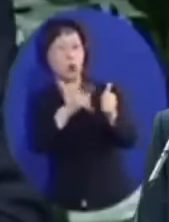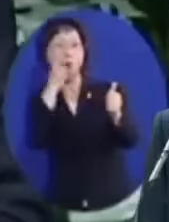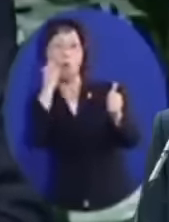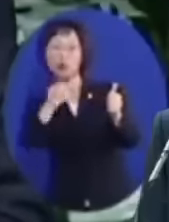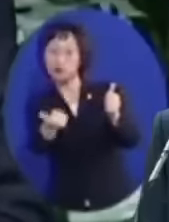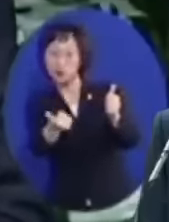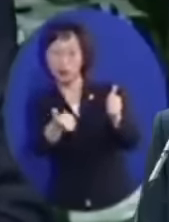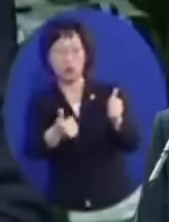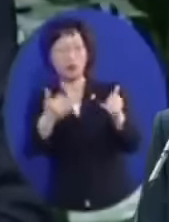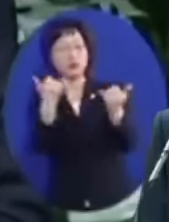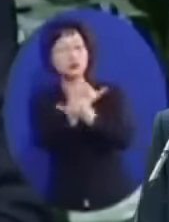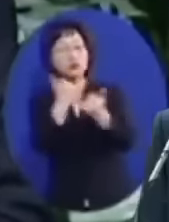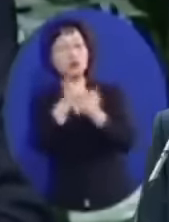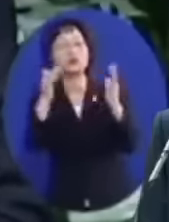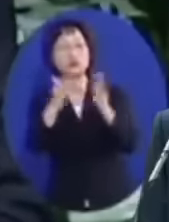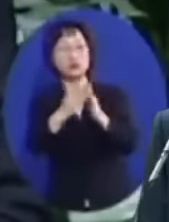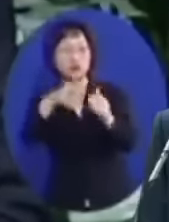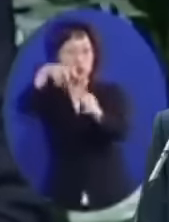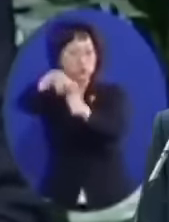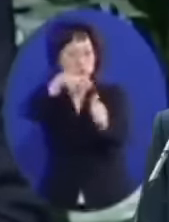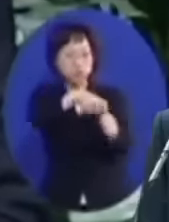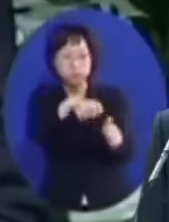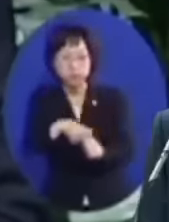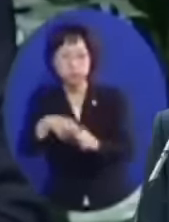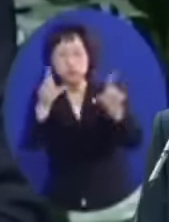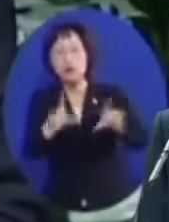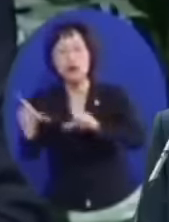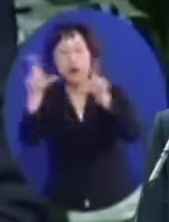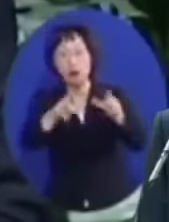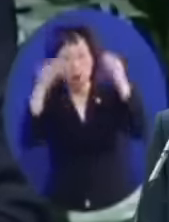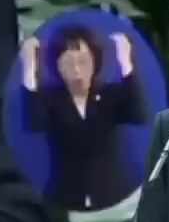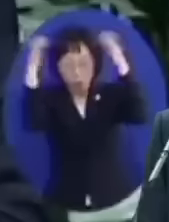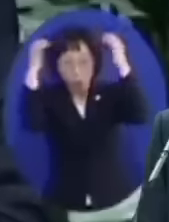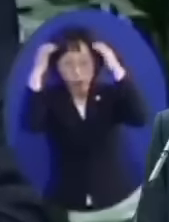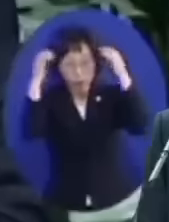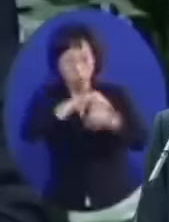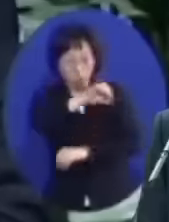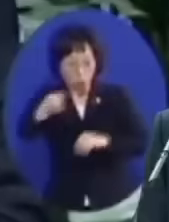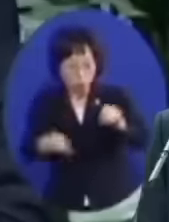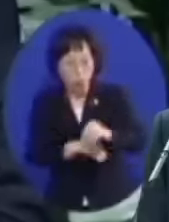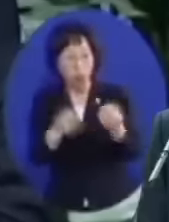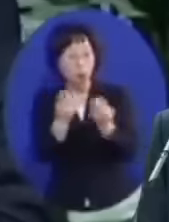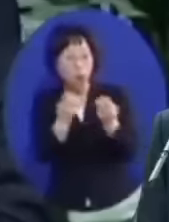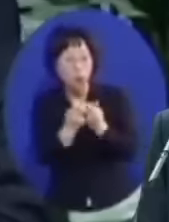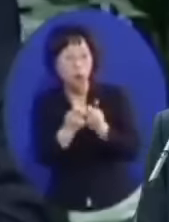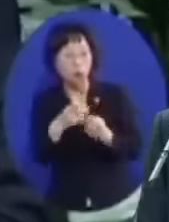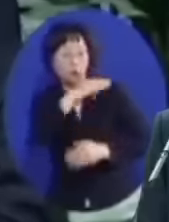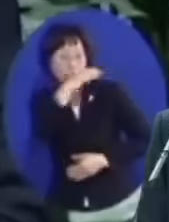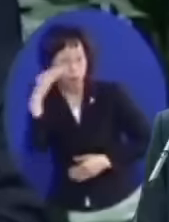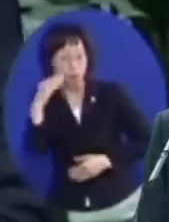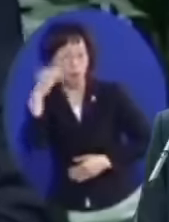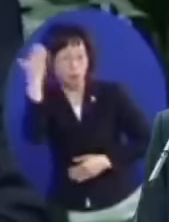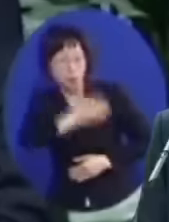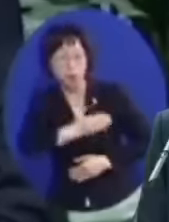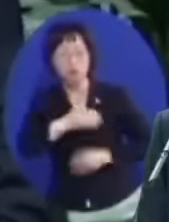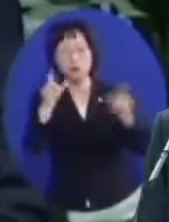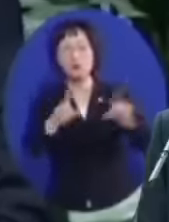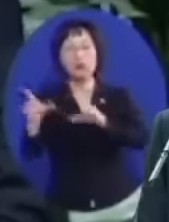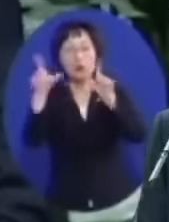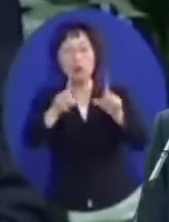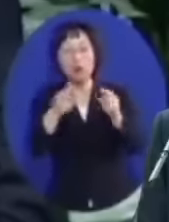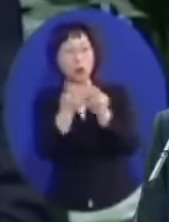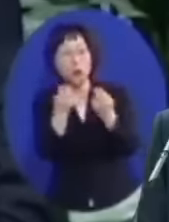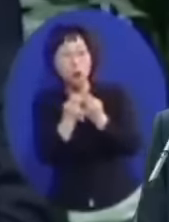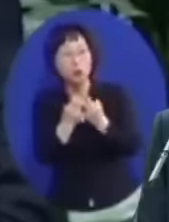없이 친척집에 떠돌아다니면서 고생하면서 살았는데 어떻게 이렇게 바르고 의롭고 깨끗하게 자랐느냐고